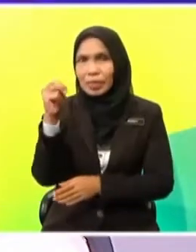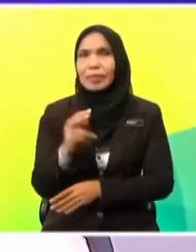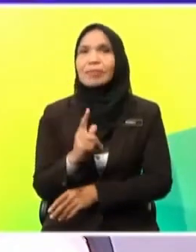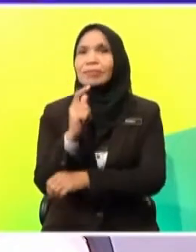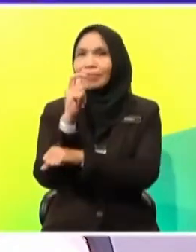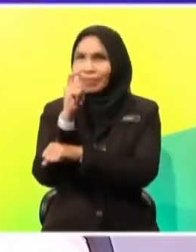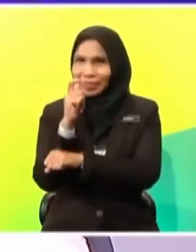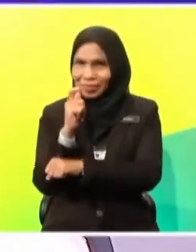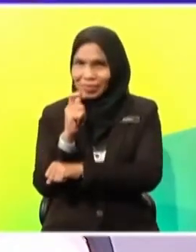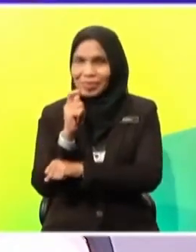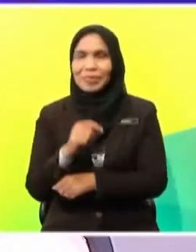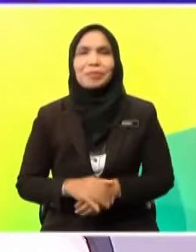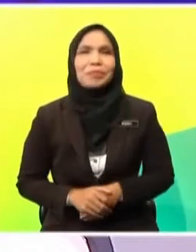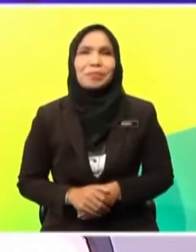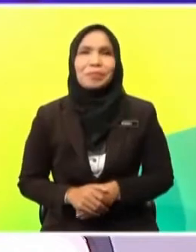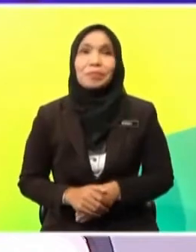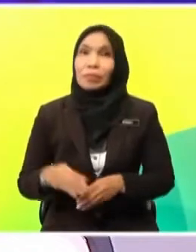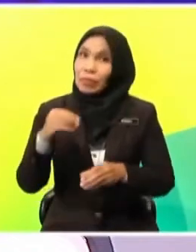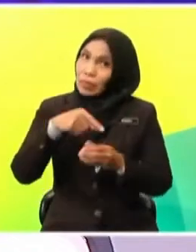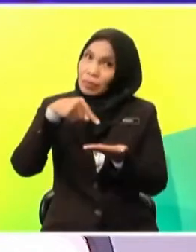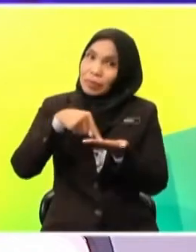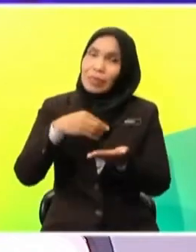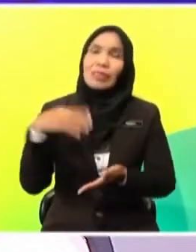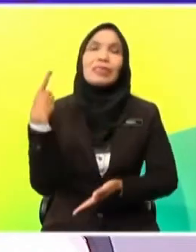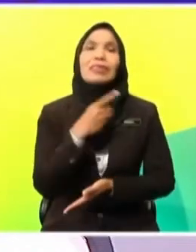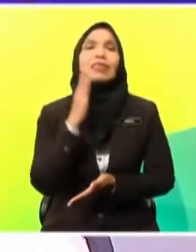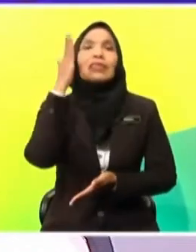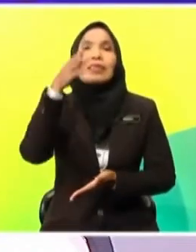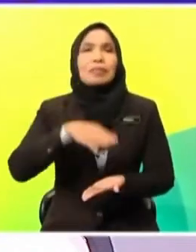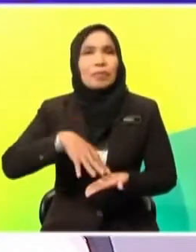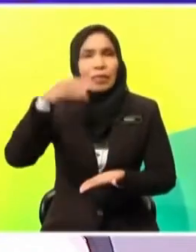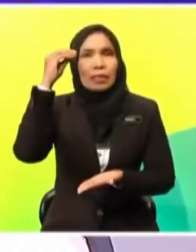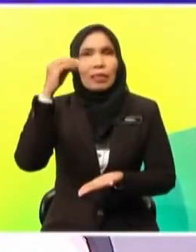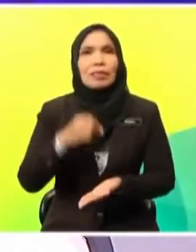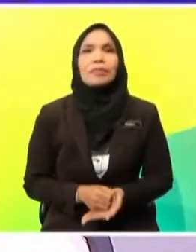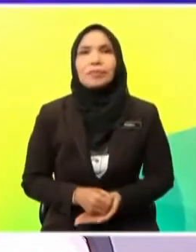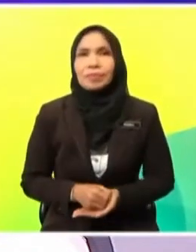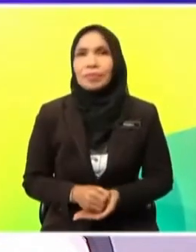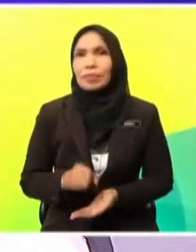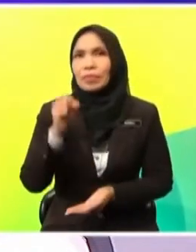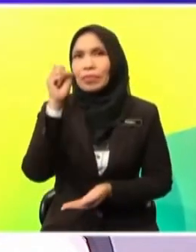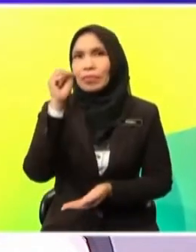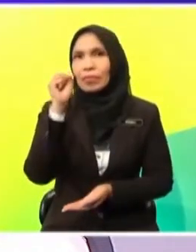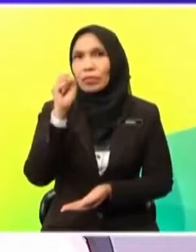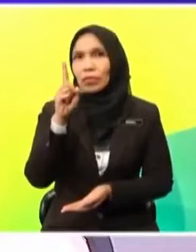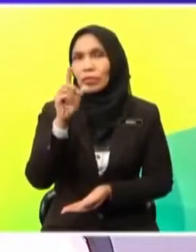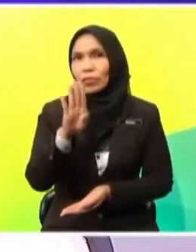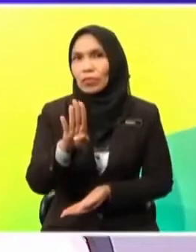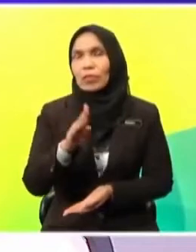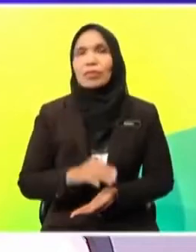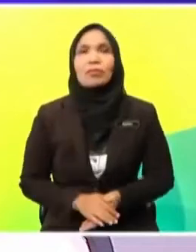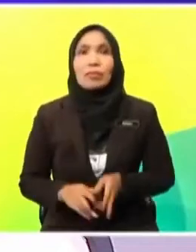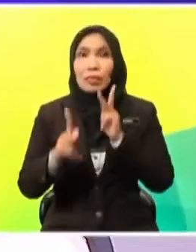tetapi dalam topik ini kita akan belajar Hai suku KTT tutup Yaman kayu anak-anak murid di rumah